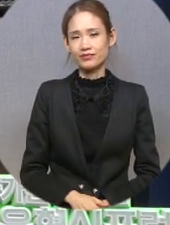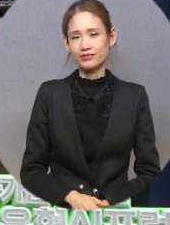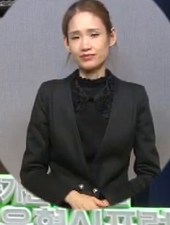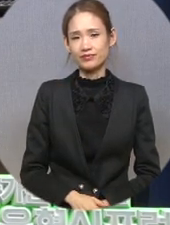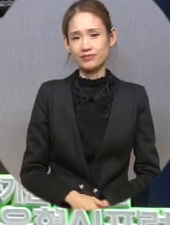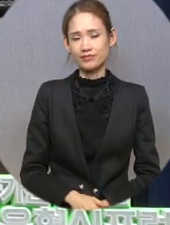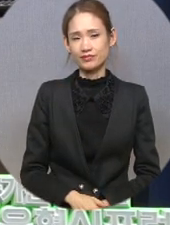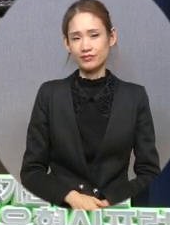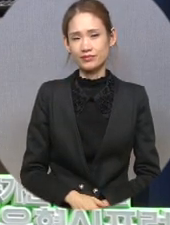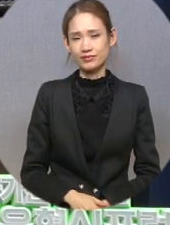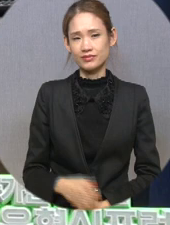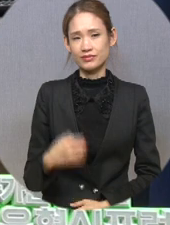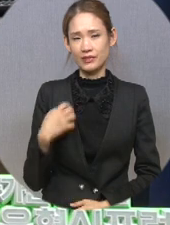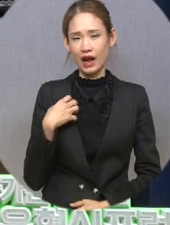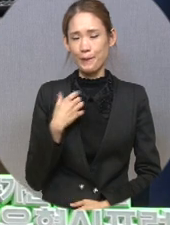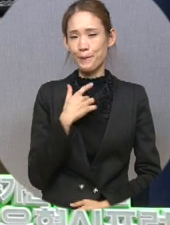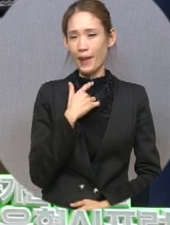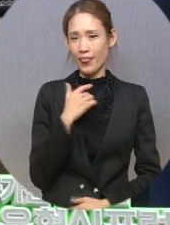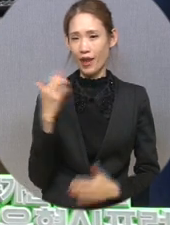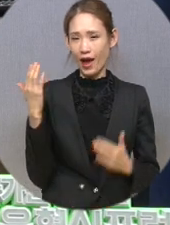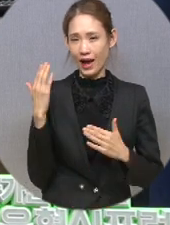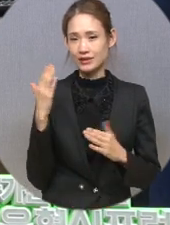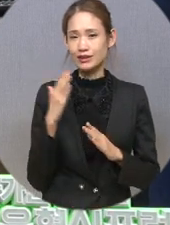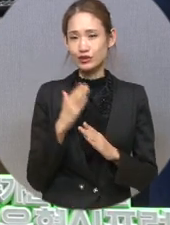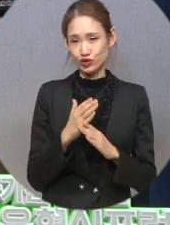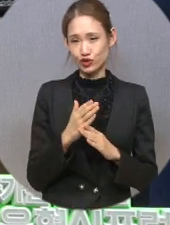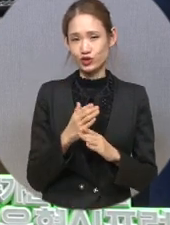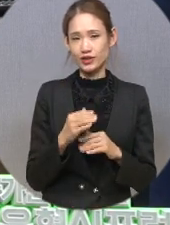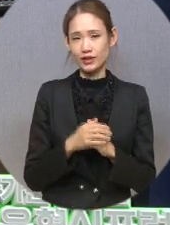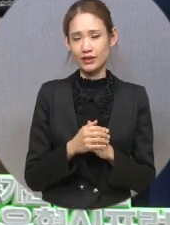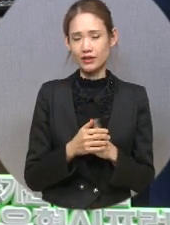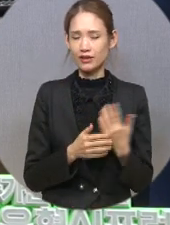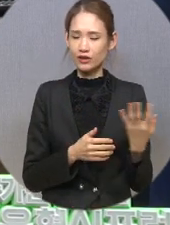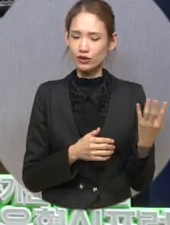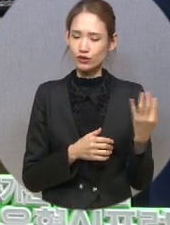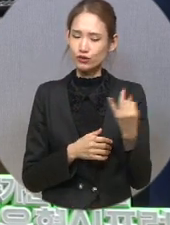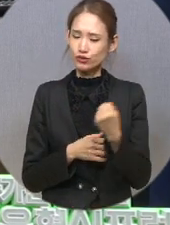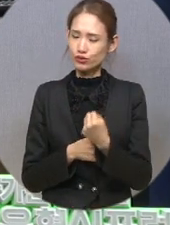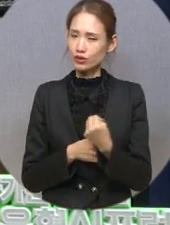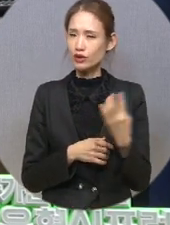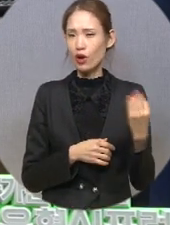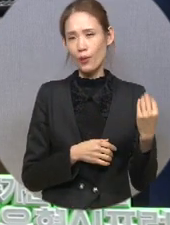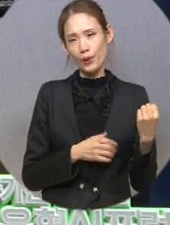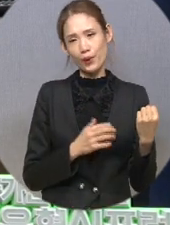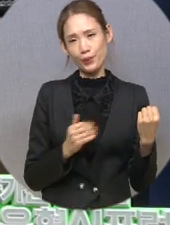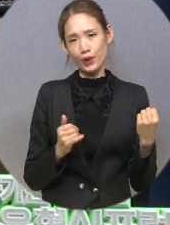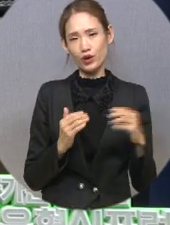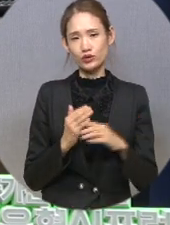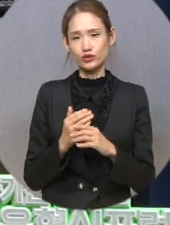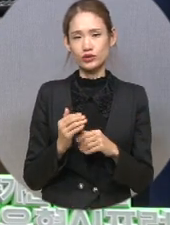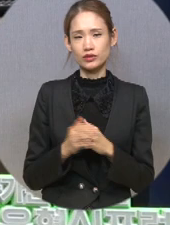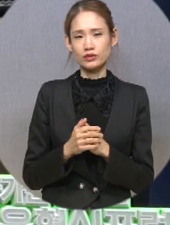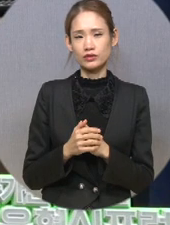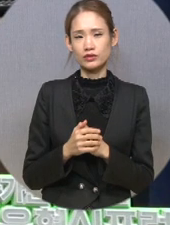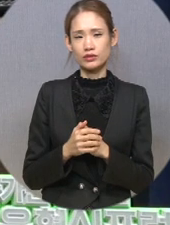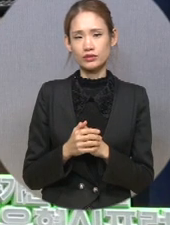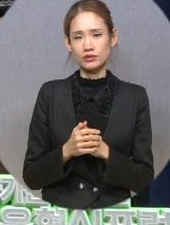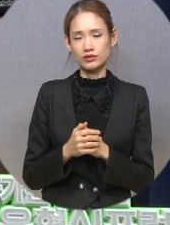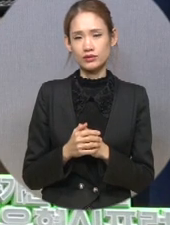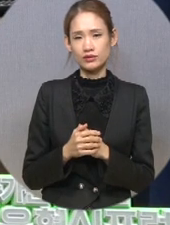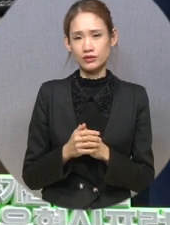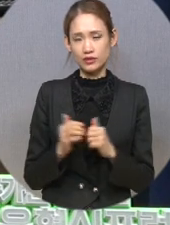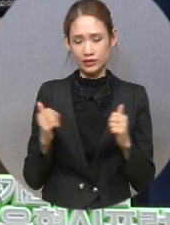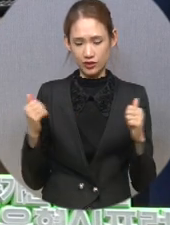담임했던 아이들 중에 예, 제가 이제 한 열 몇 명 학생들 결혼 때 주례를 쓴